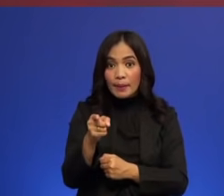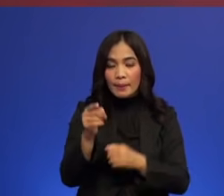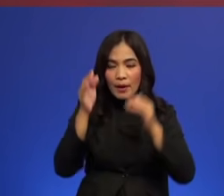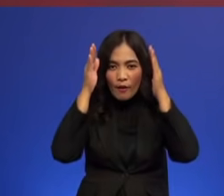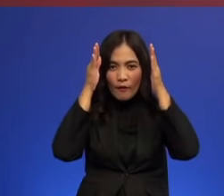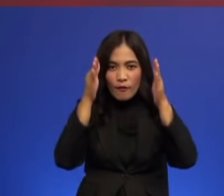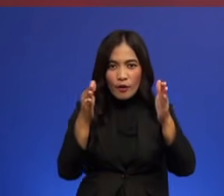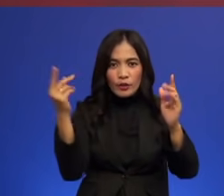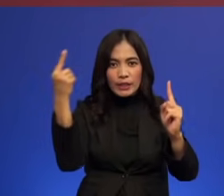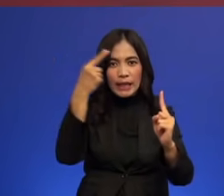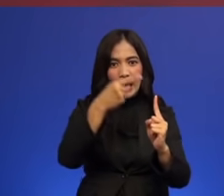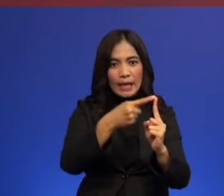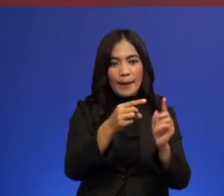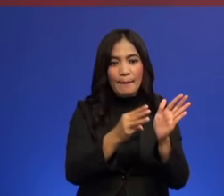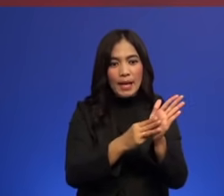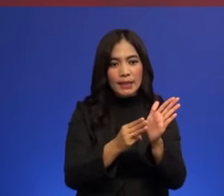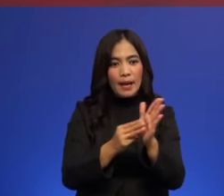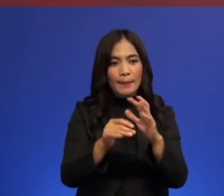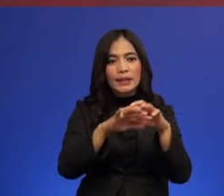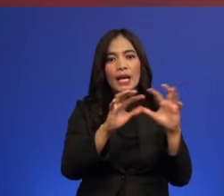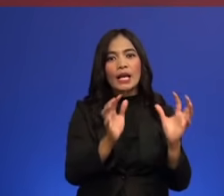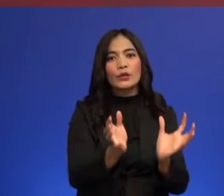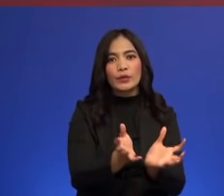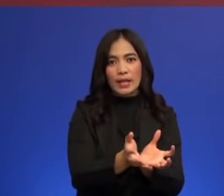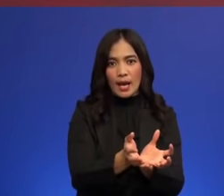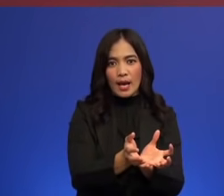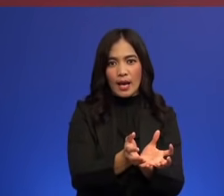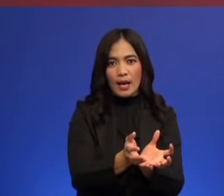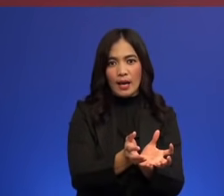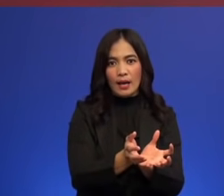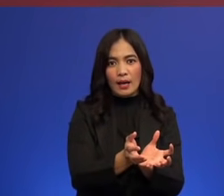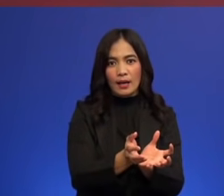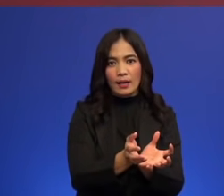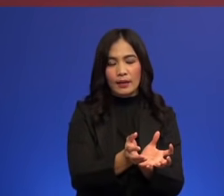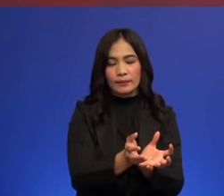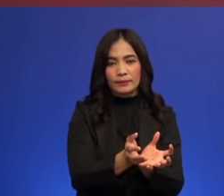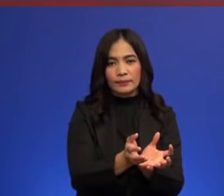kita kepada perkara-perkara dunia.